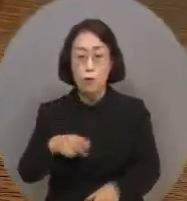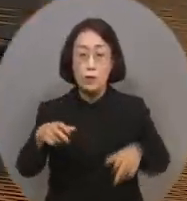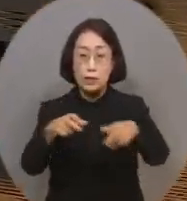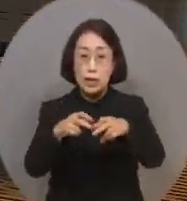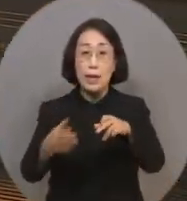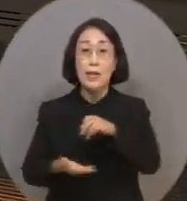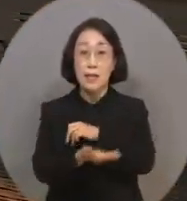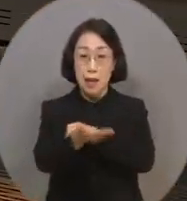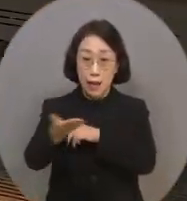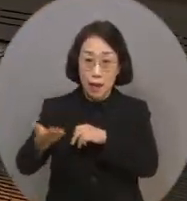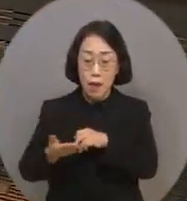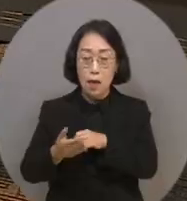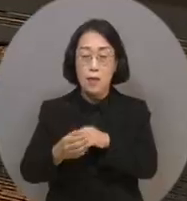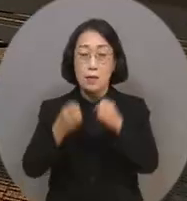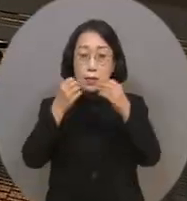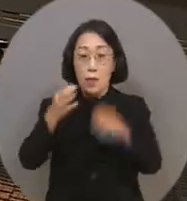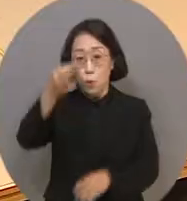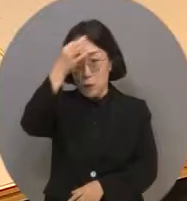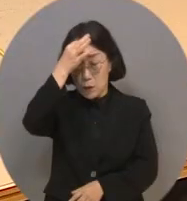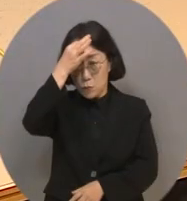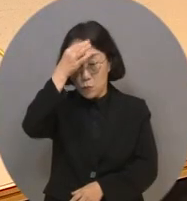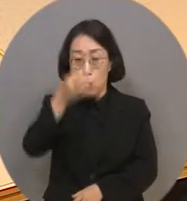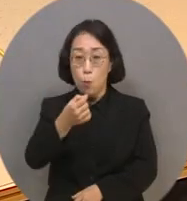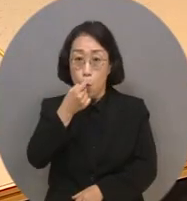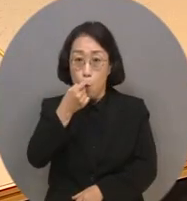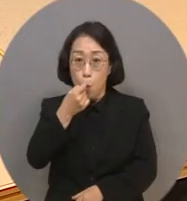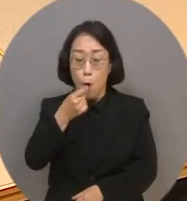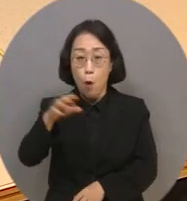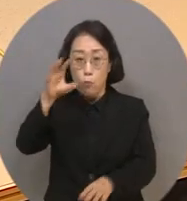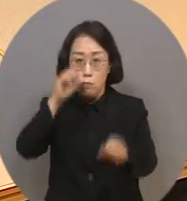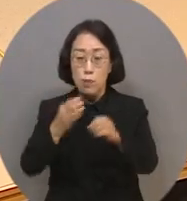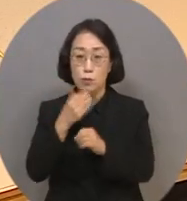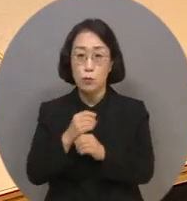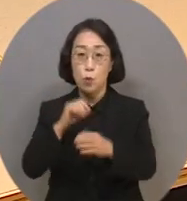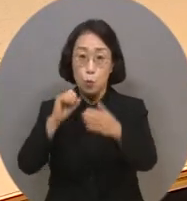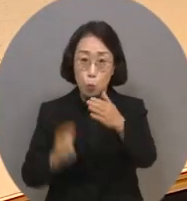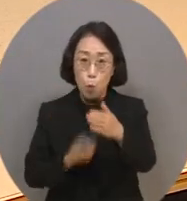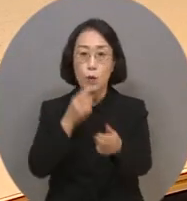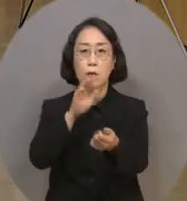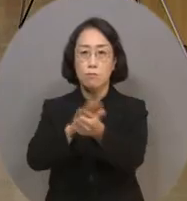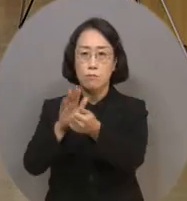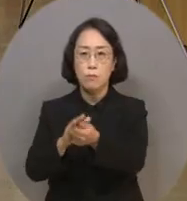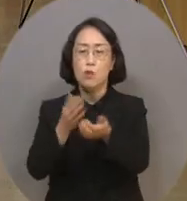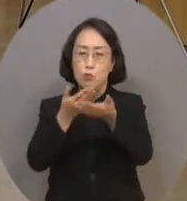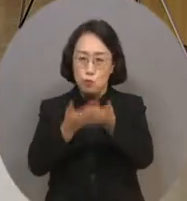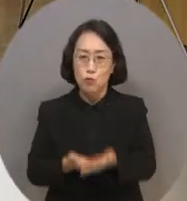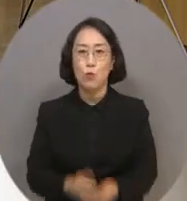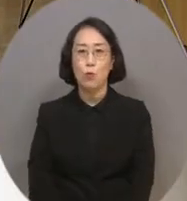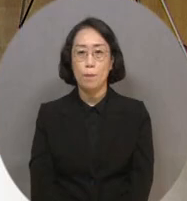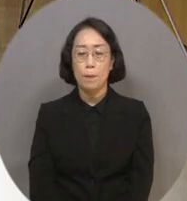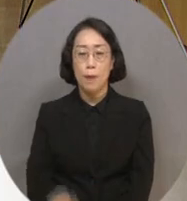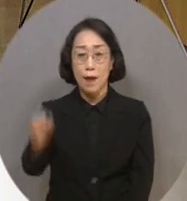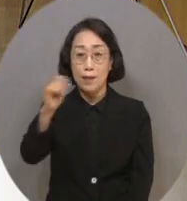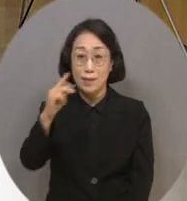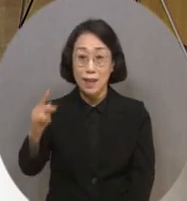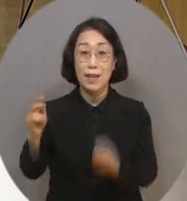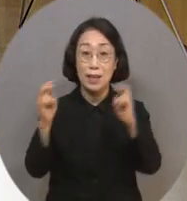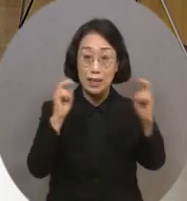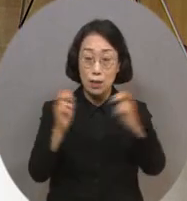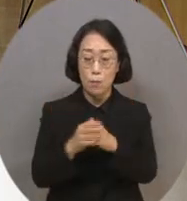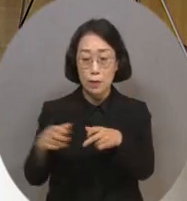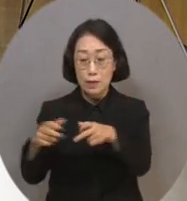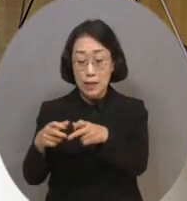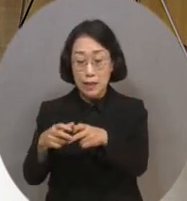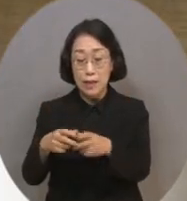장애인에게 새로운 정보통신 기술에 접근할 수 있는 동기부여는 중요한 부분입니다. 이에 SK텔레콤과